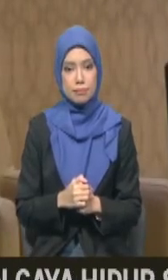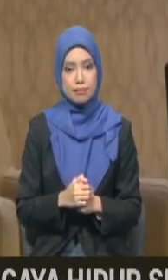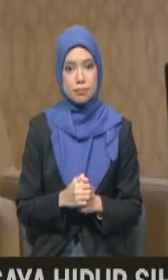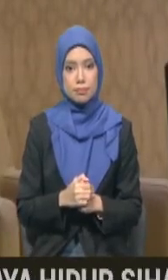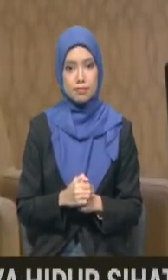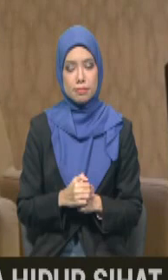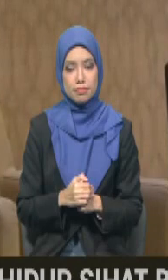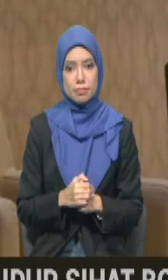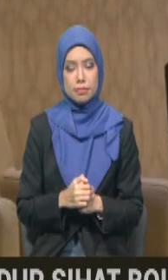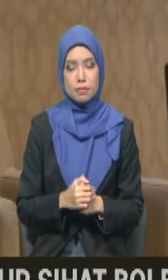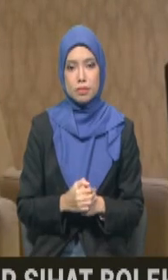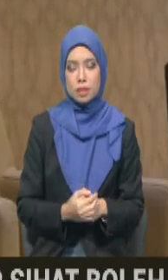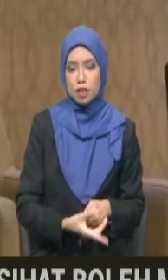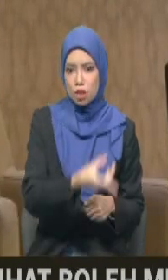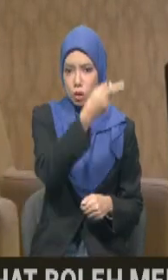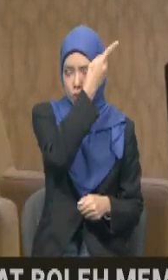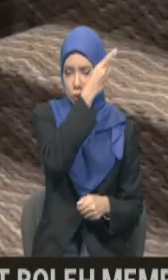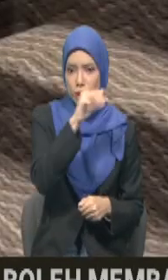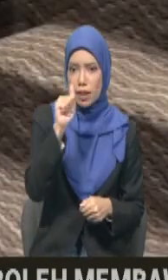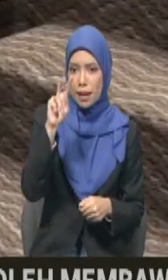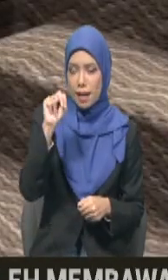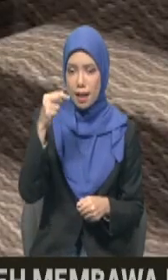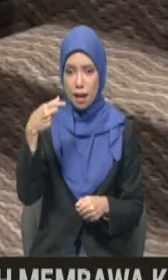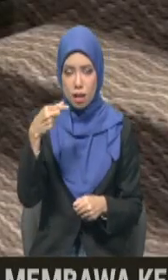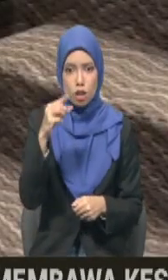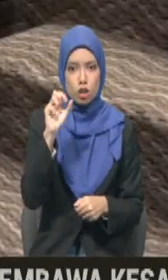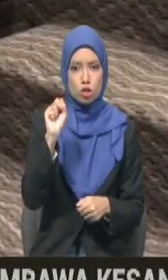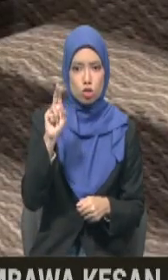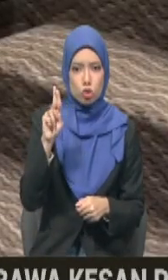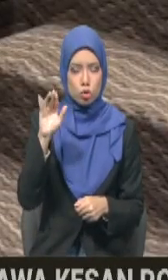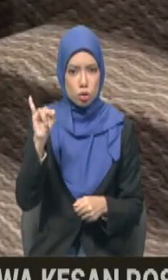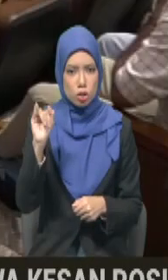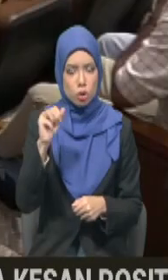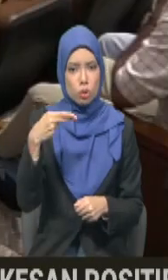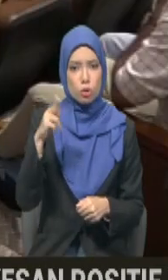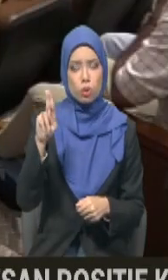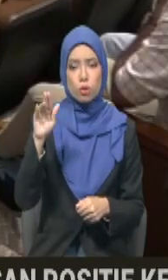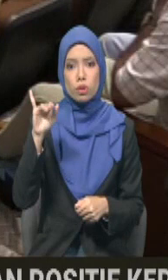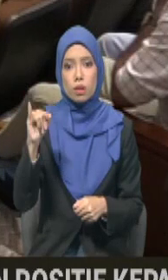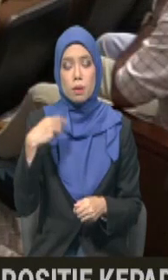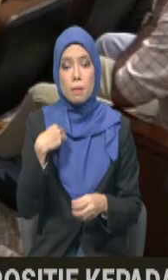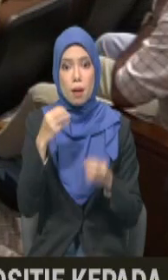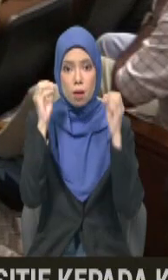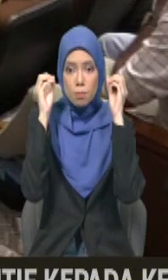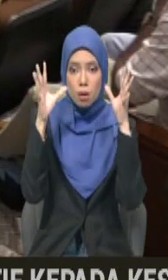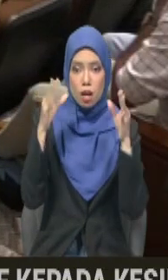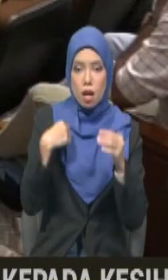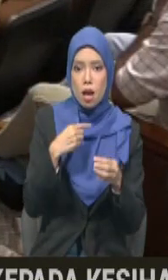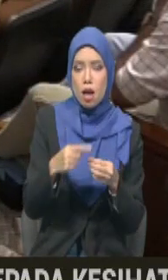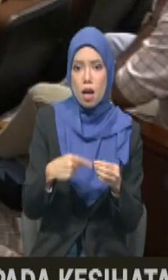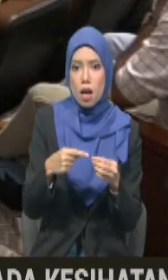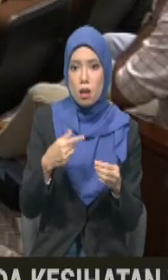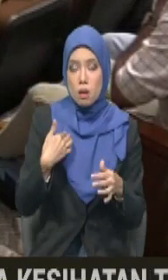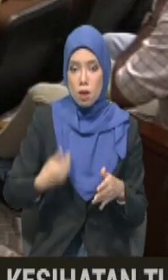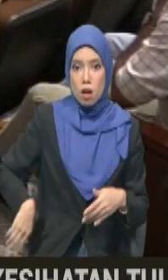pjsc Dr dalam ucapannya berkata Dengan menyebarkan kesedaran tentang mengekalkan tulang belakang Yang